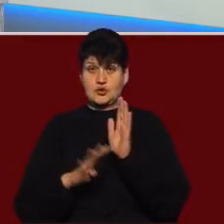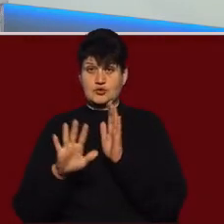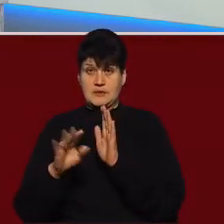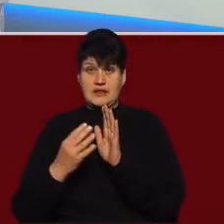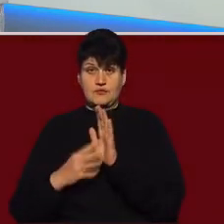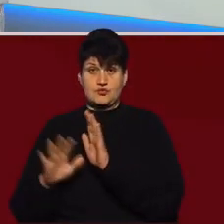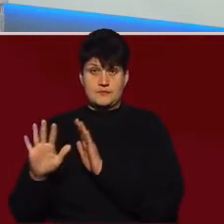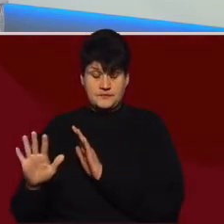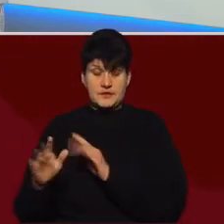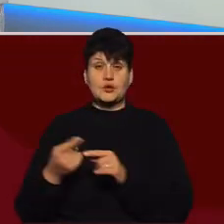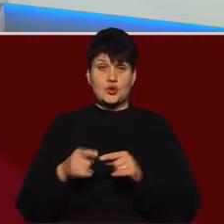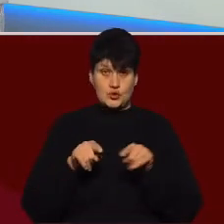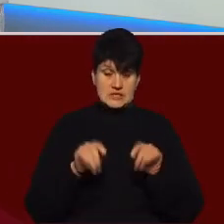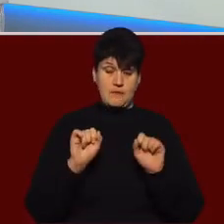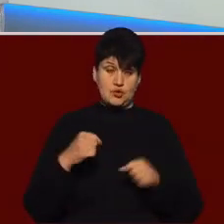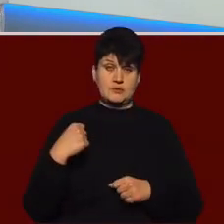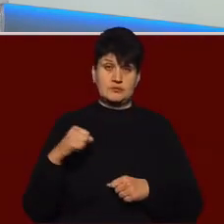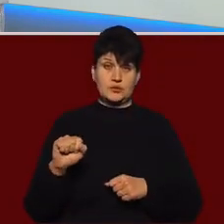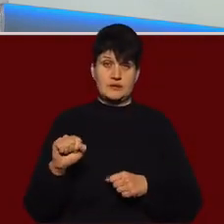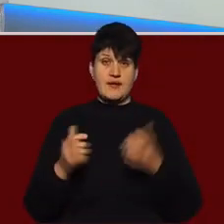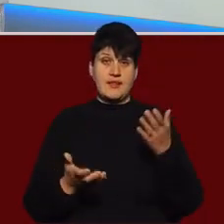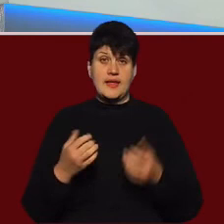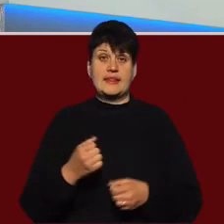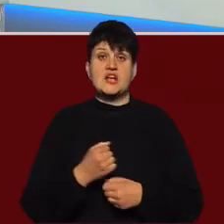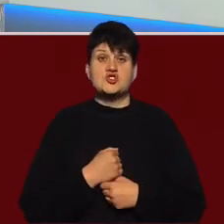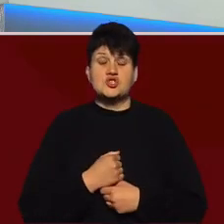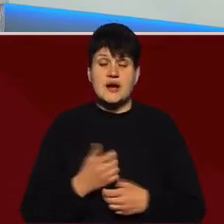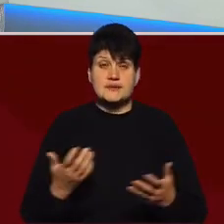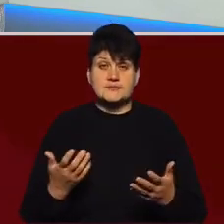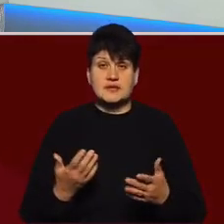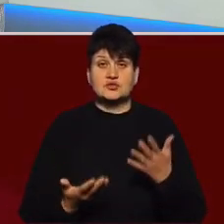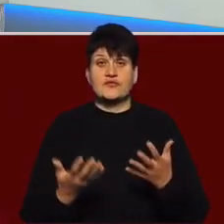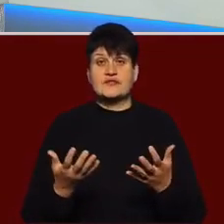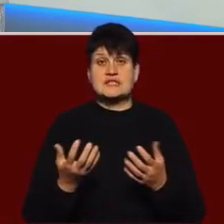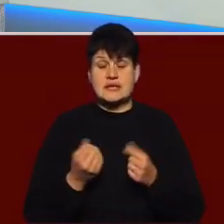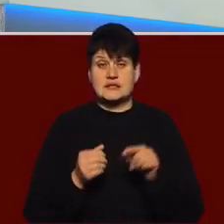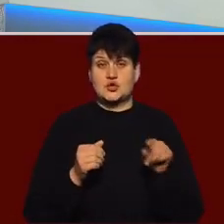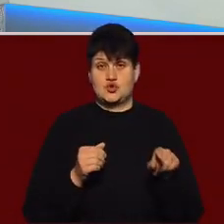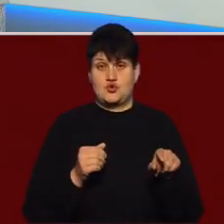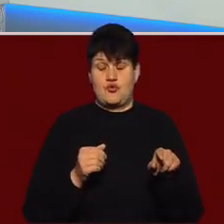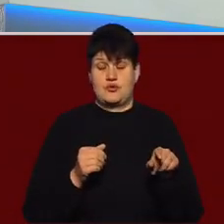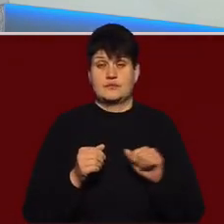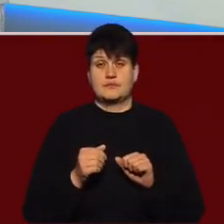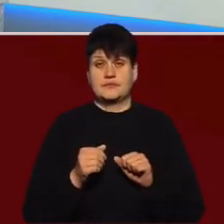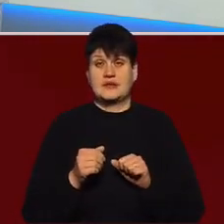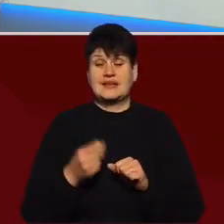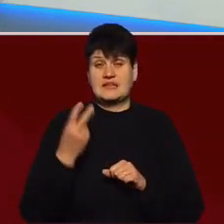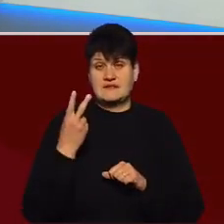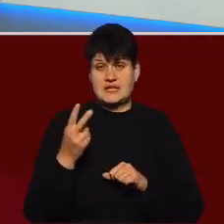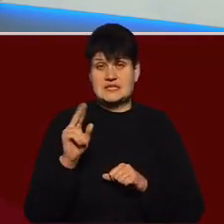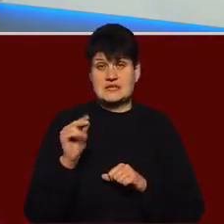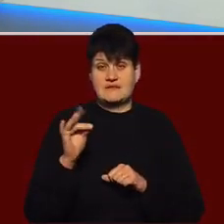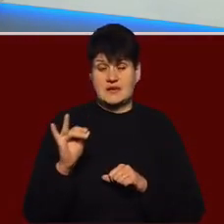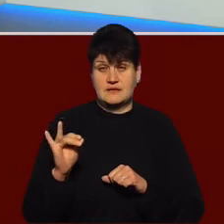пандемія може бути подолана. Але, на жаль, якщо брати з цієї стратегії «Фаст-трек», дві цифри,